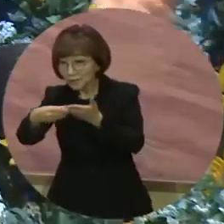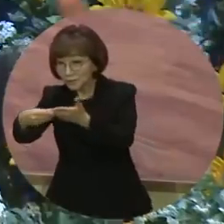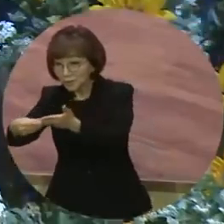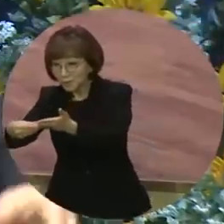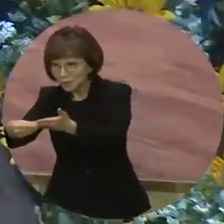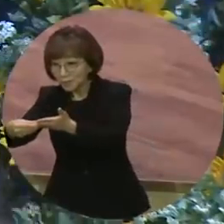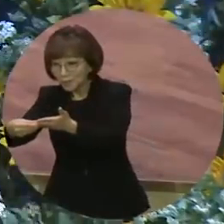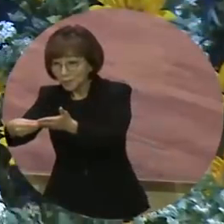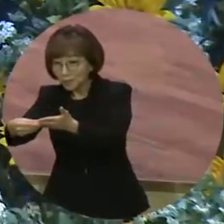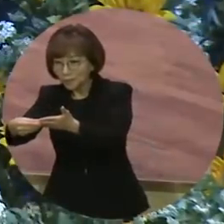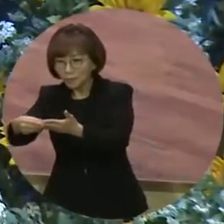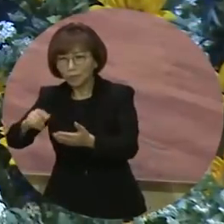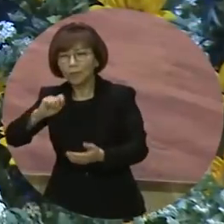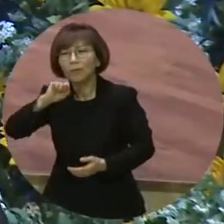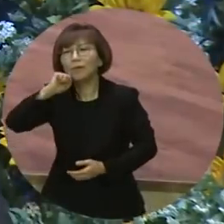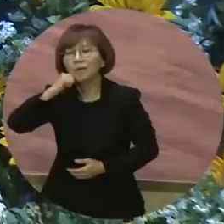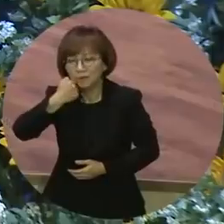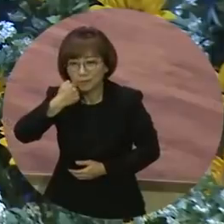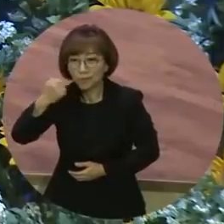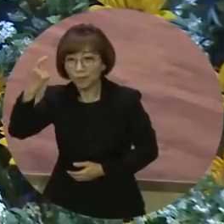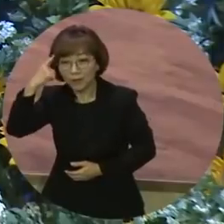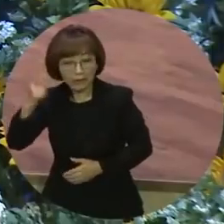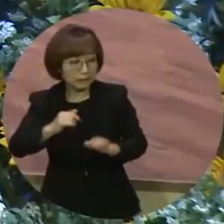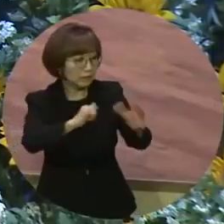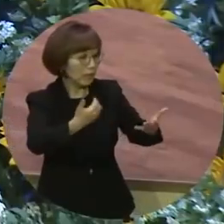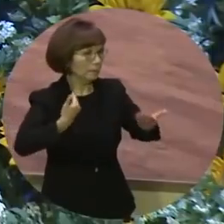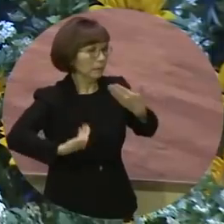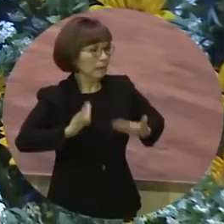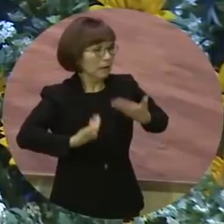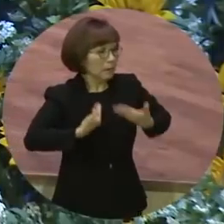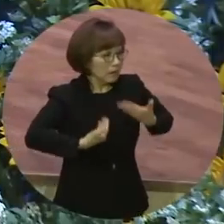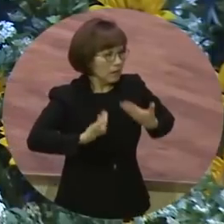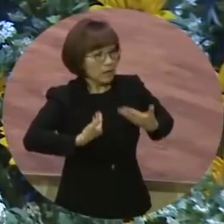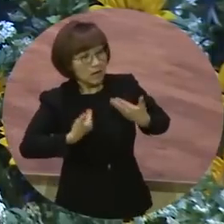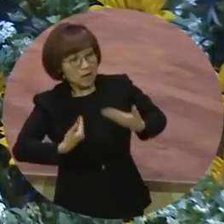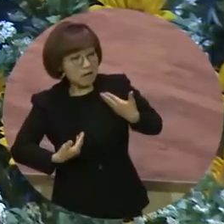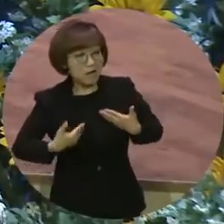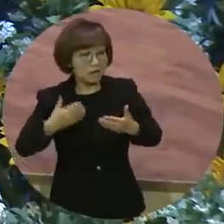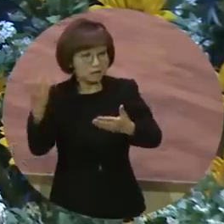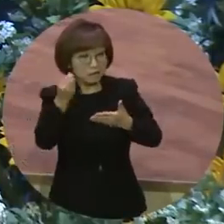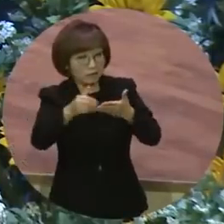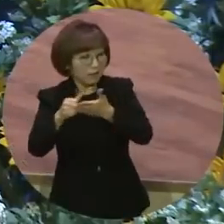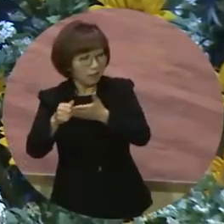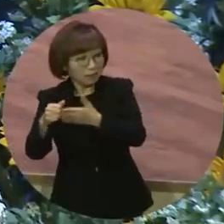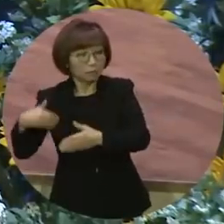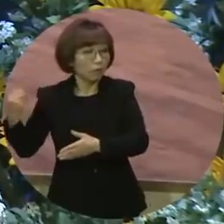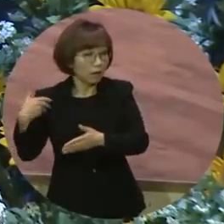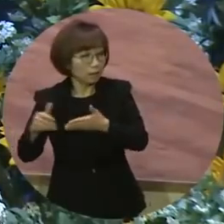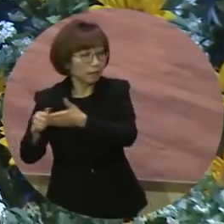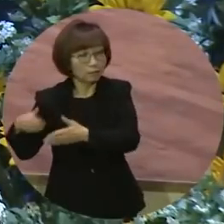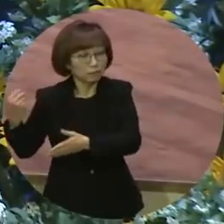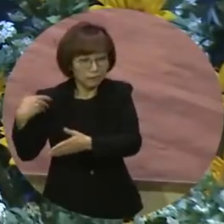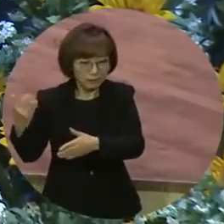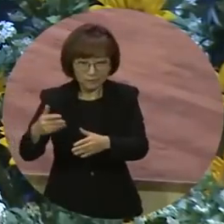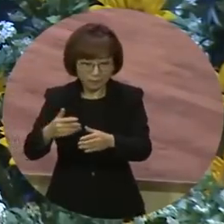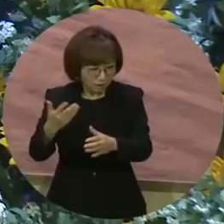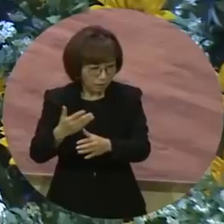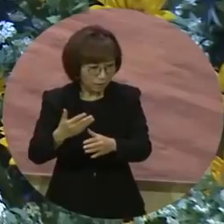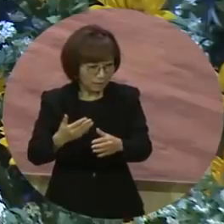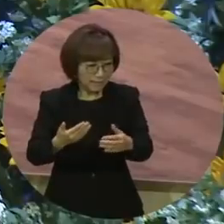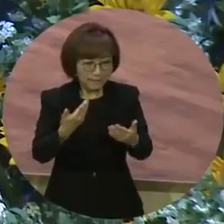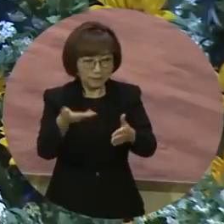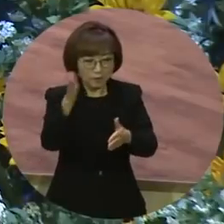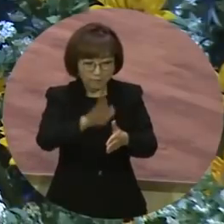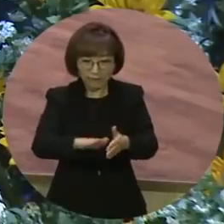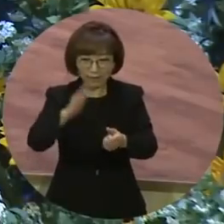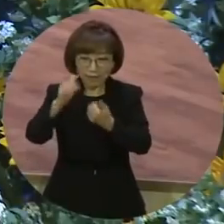가지 할 일 많은 세상에 어떻게 인도받습니까? 이 집중 안 하고 올인 안 하면 인도 못 받아요. 다 인도 못 받으니까 결과가 안